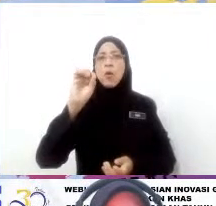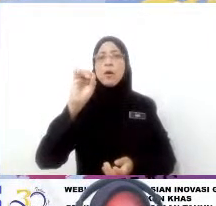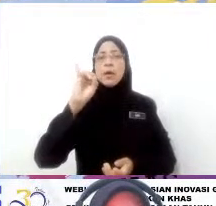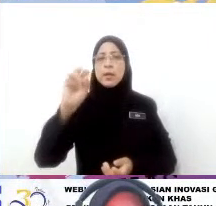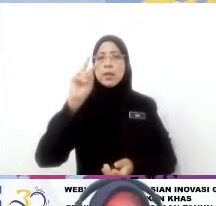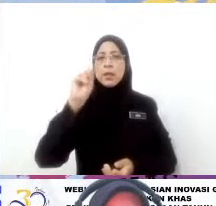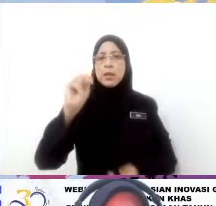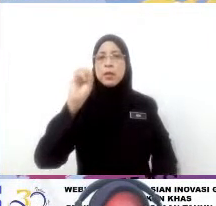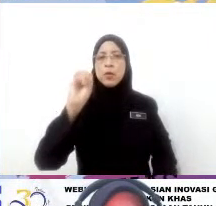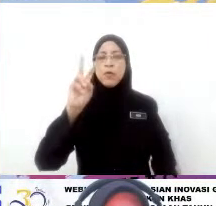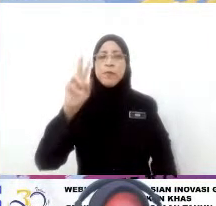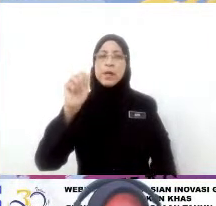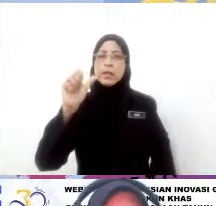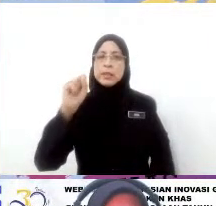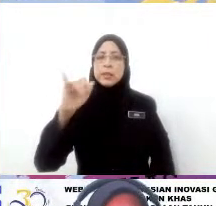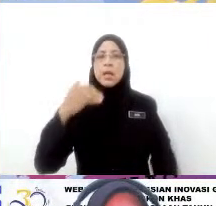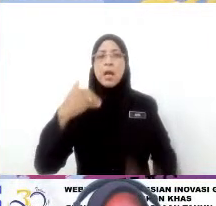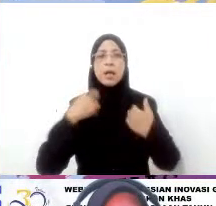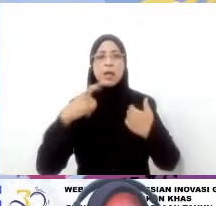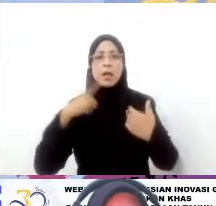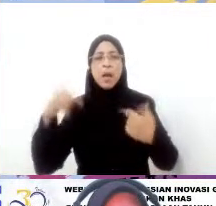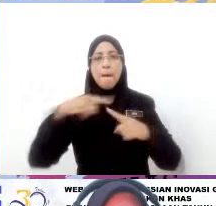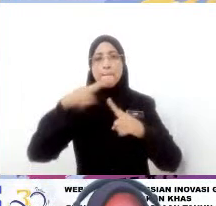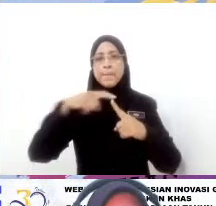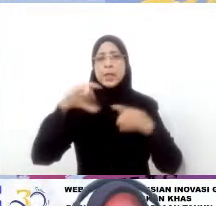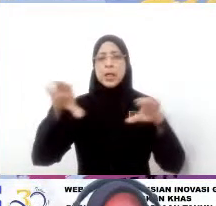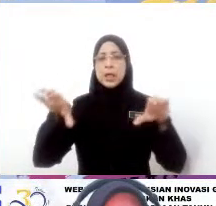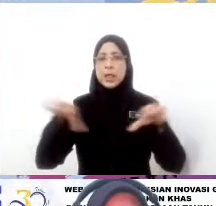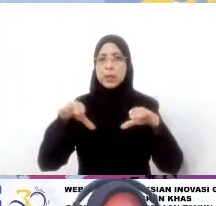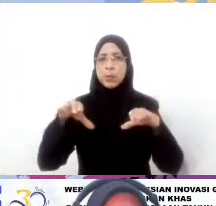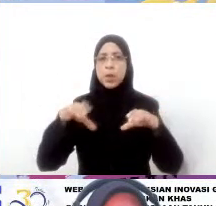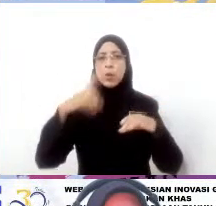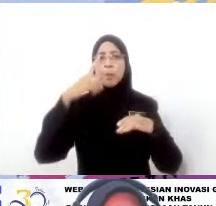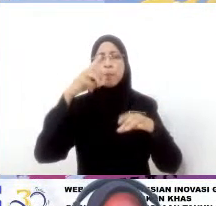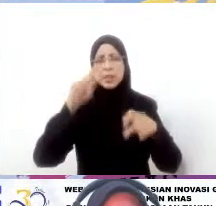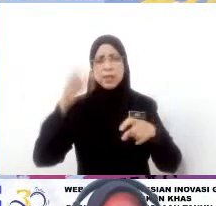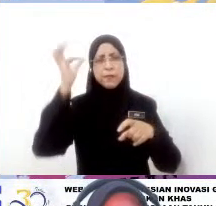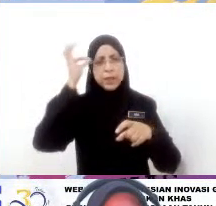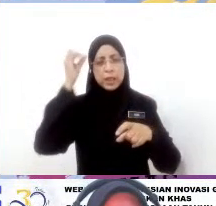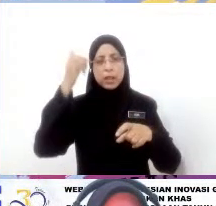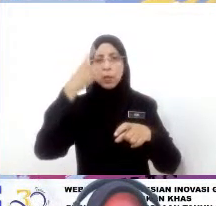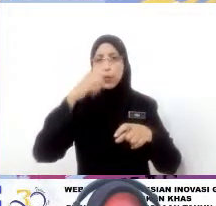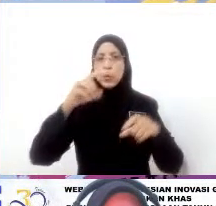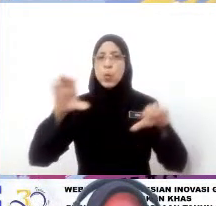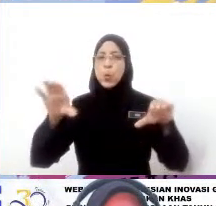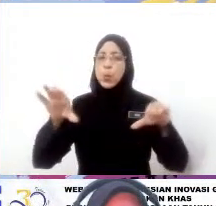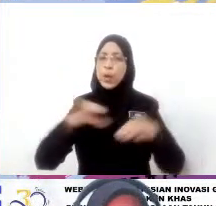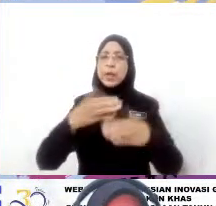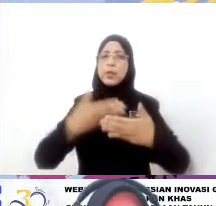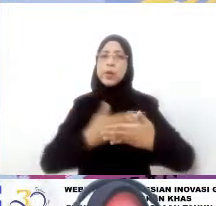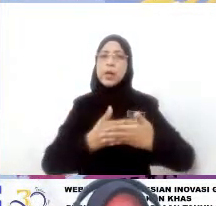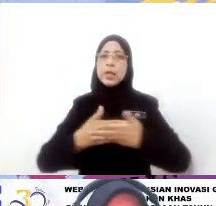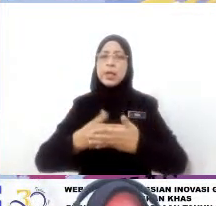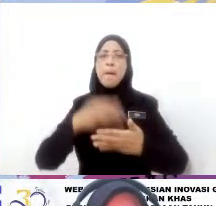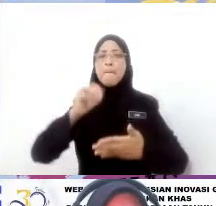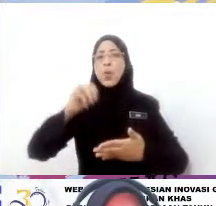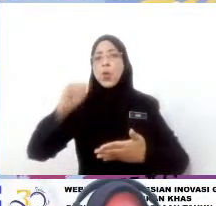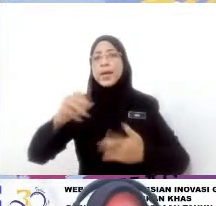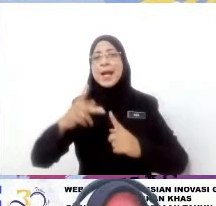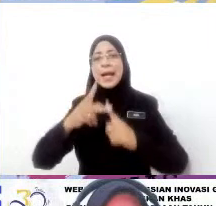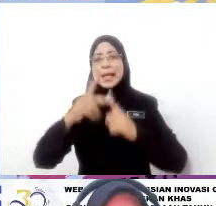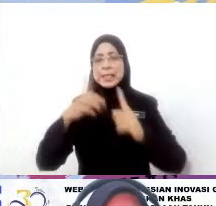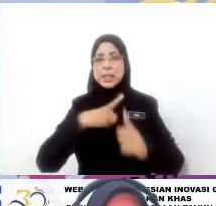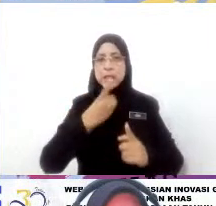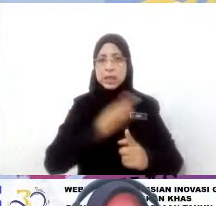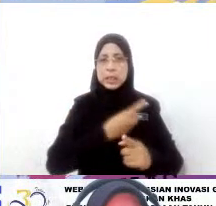inovasi ni sebenarnya bila kita nak buat tu untuk anak-anak murid kita. Especially mereka khas, ke mana masa depan mereka? Macam mana